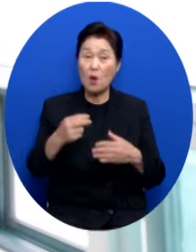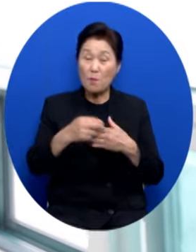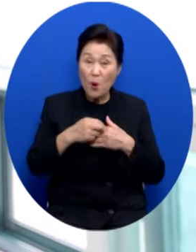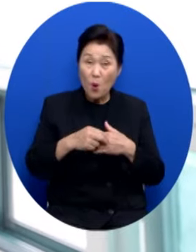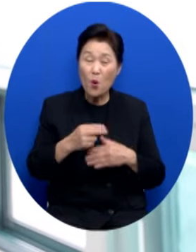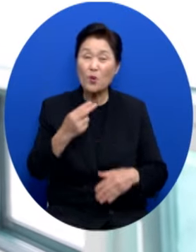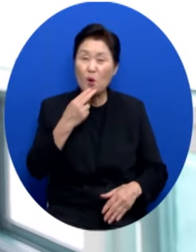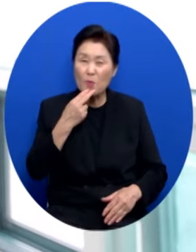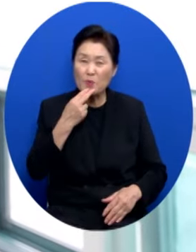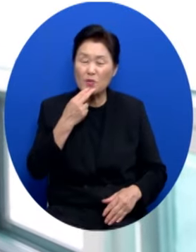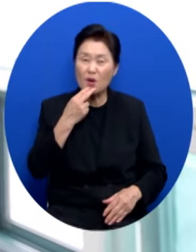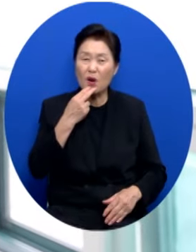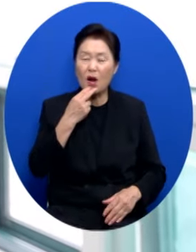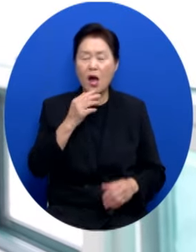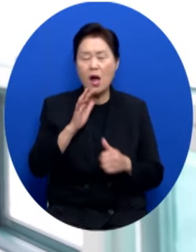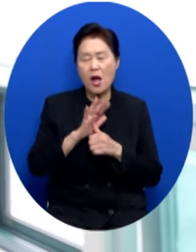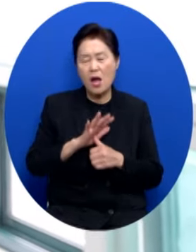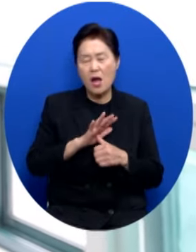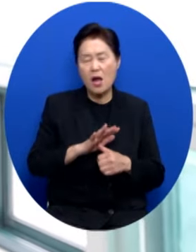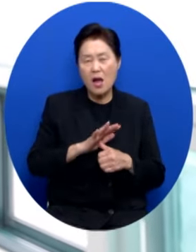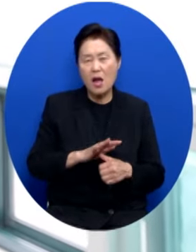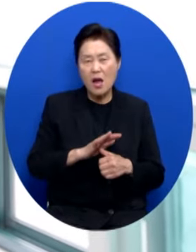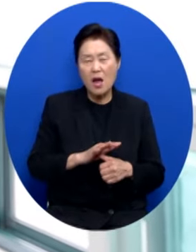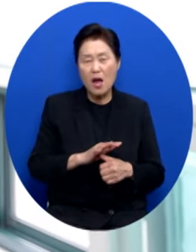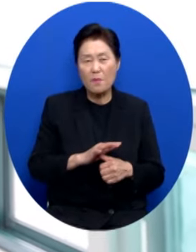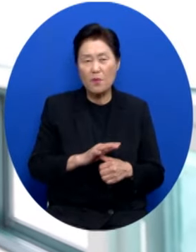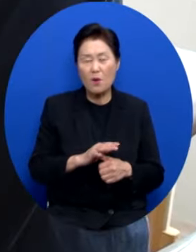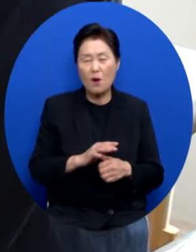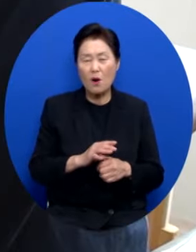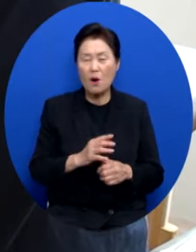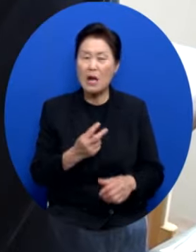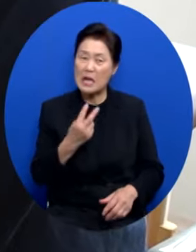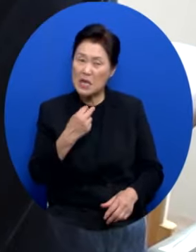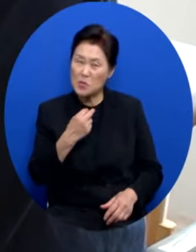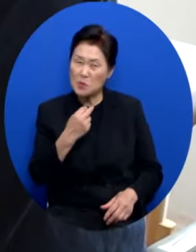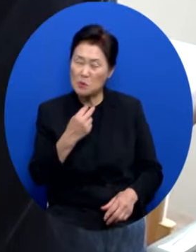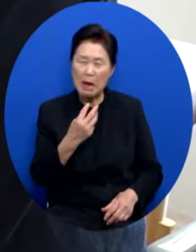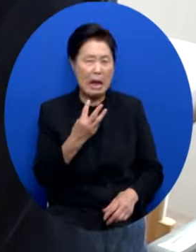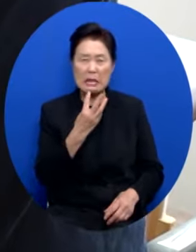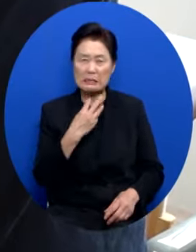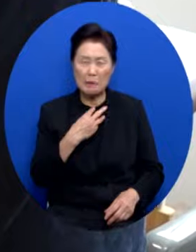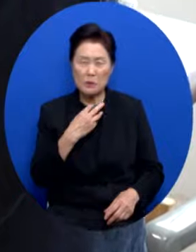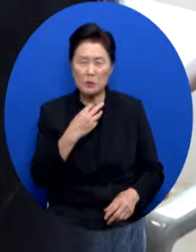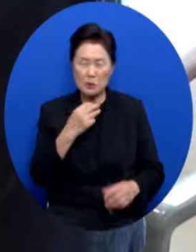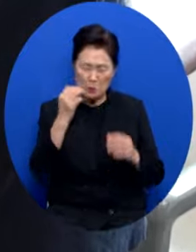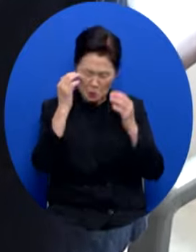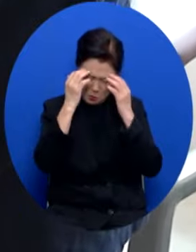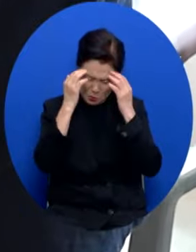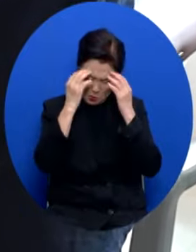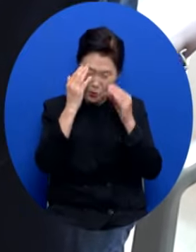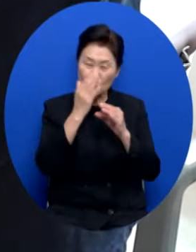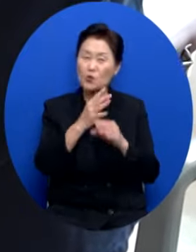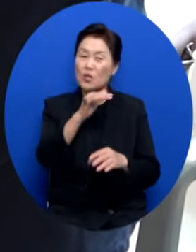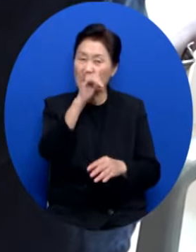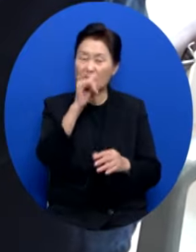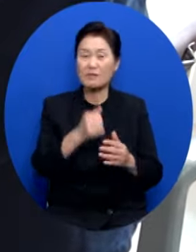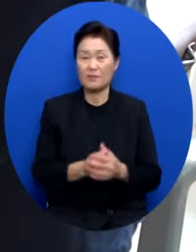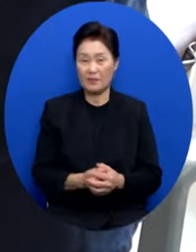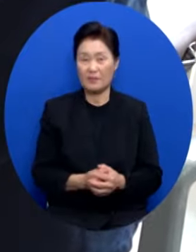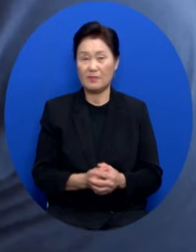삼중구가 겹쳐서 일반적인 도시나 시골의 어르신들보다 훨씬 더 심각한 퇴행성 질환들이 많죠.